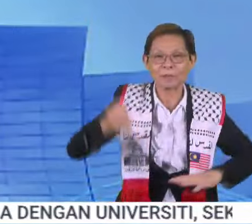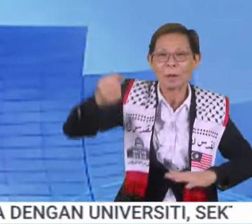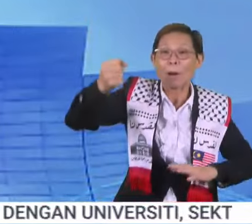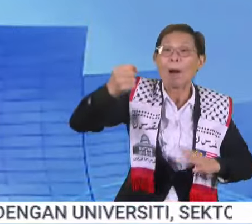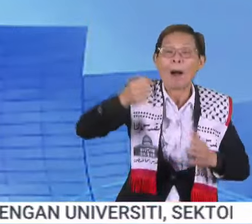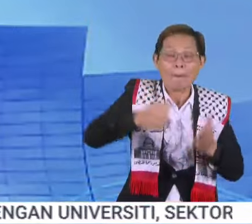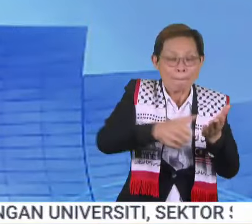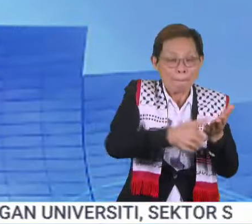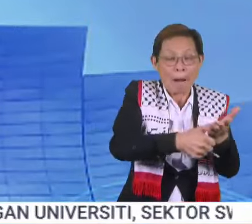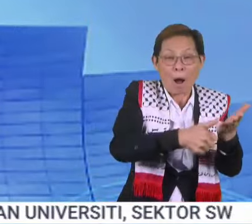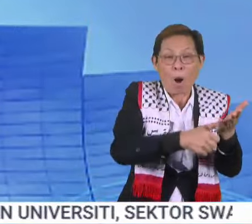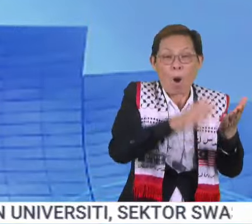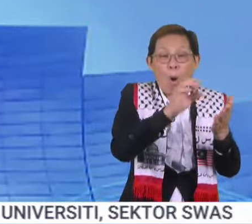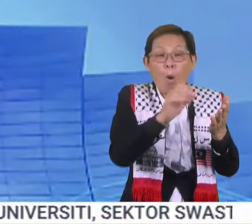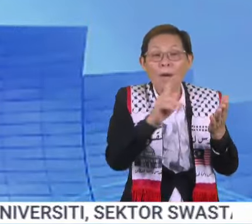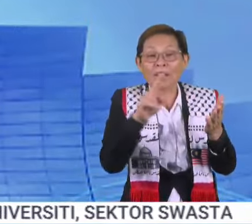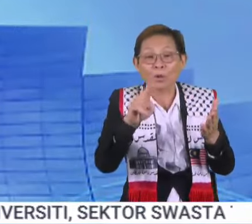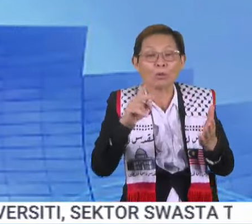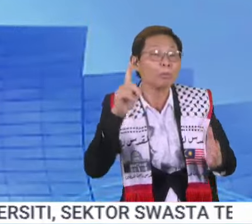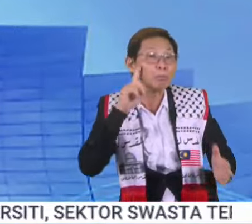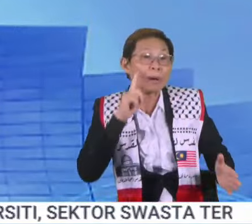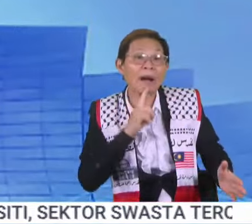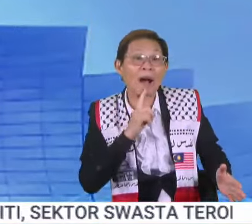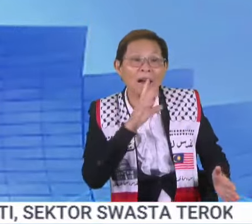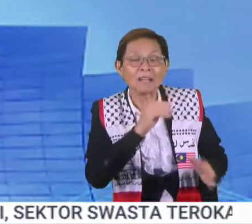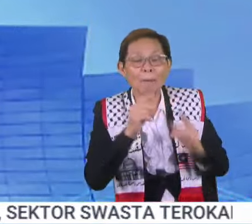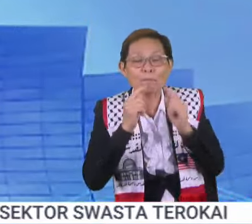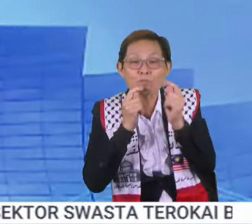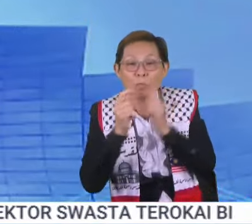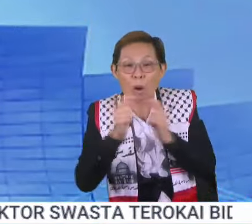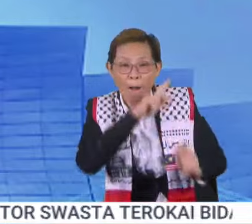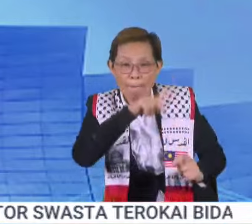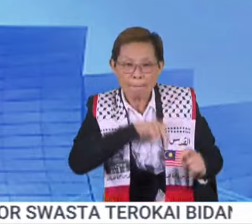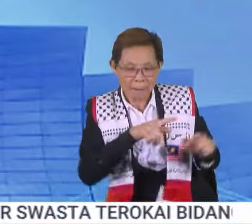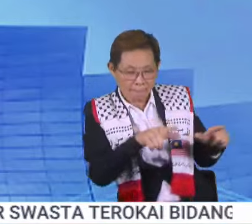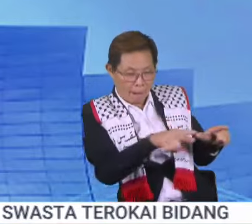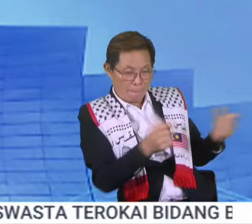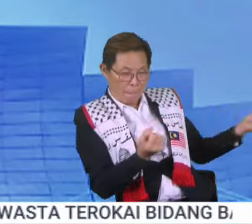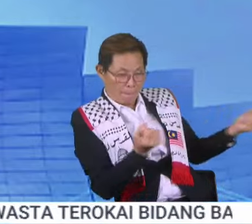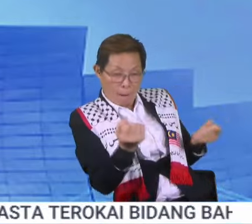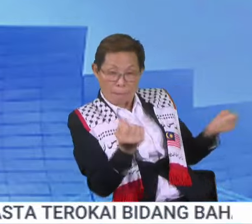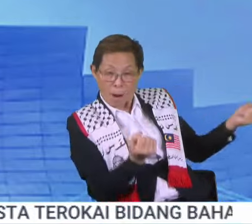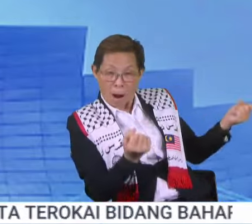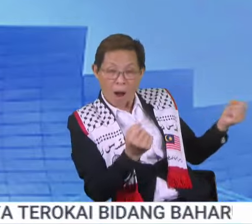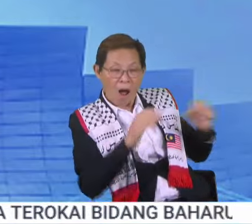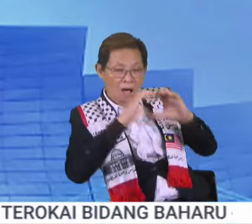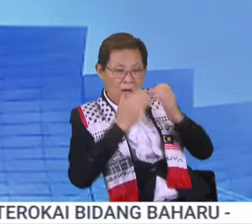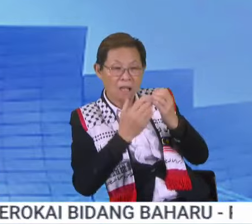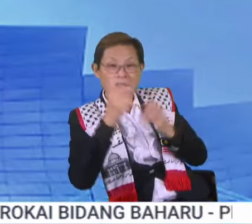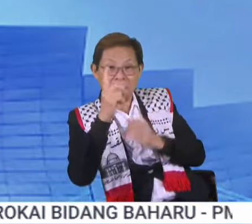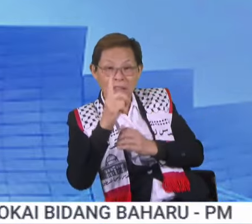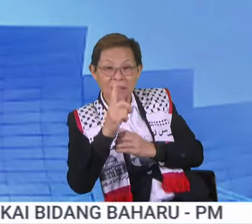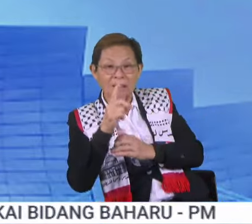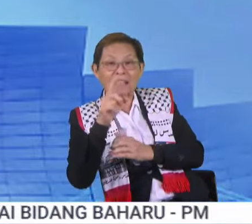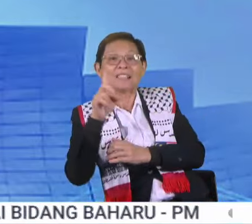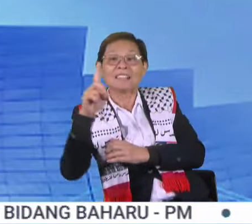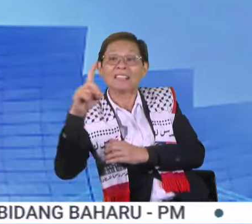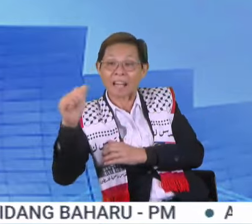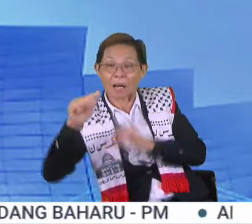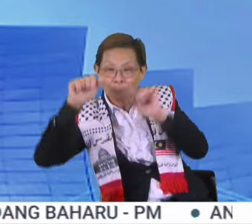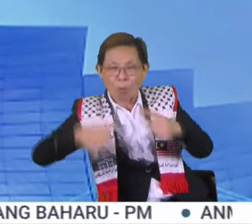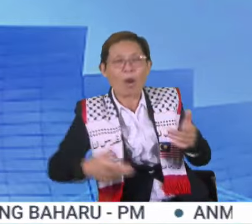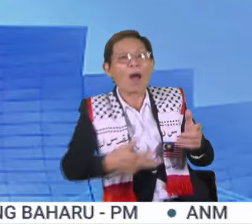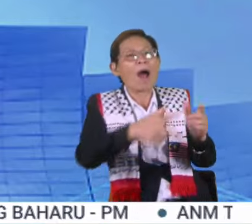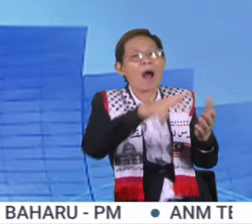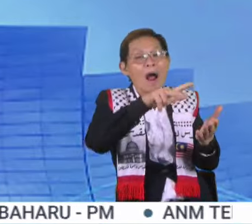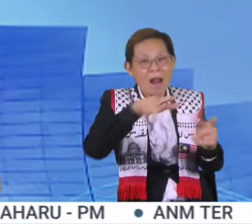Pemegang kad OKU JKM kategori pendengaran dan pertuturan yang miliki lesen memandu Malaysia kelas D palang DA boleh